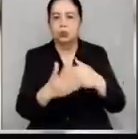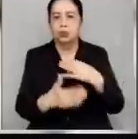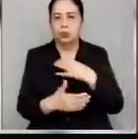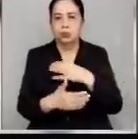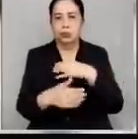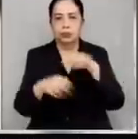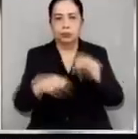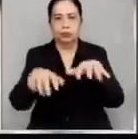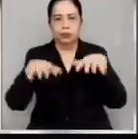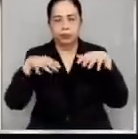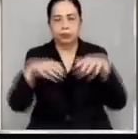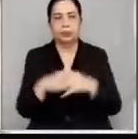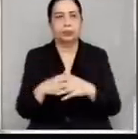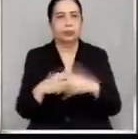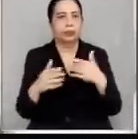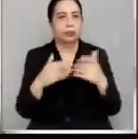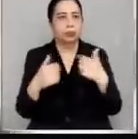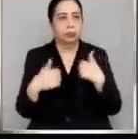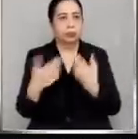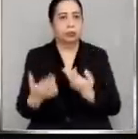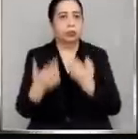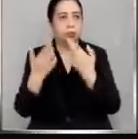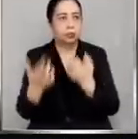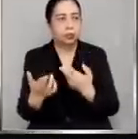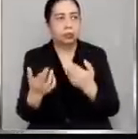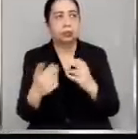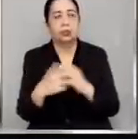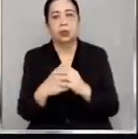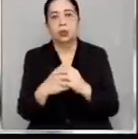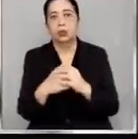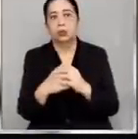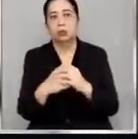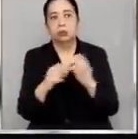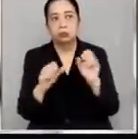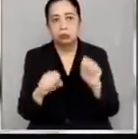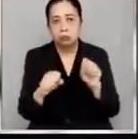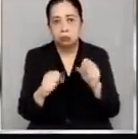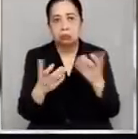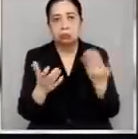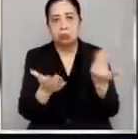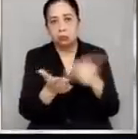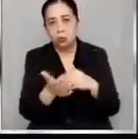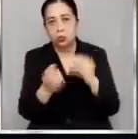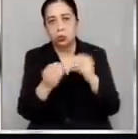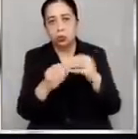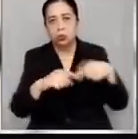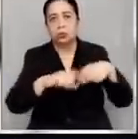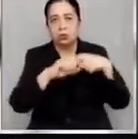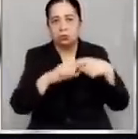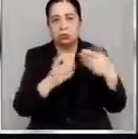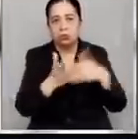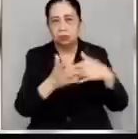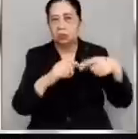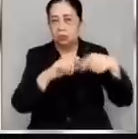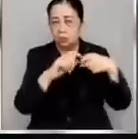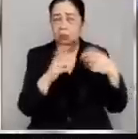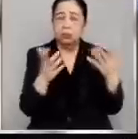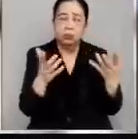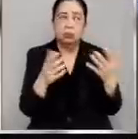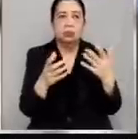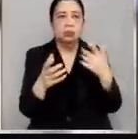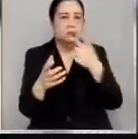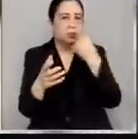Kahit mag-recommend din kami dito of possible another suspension dahil